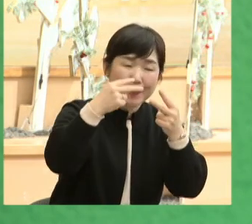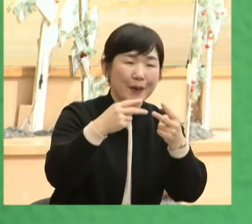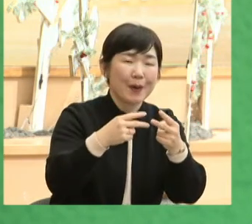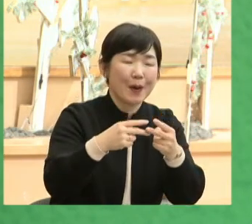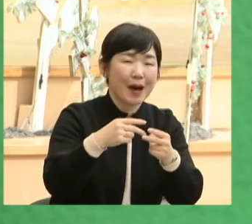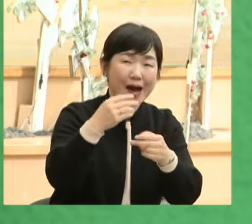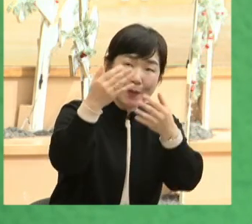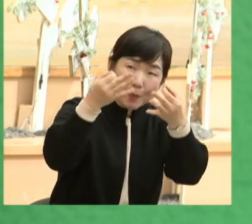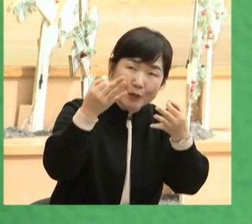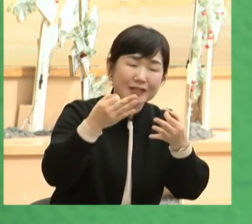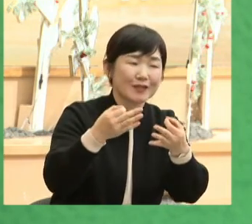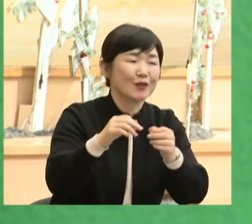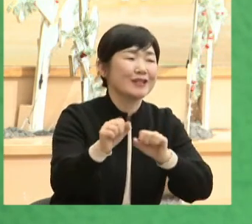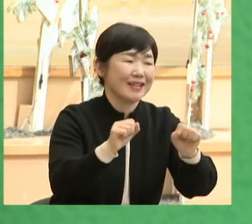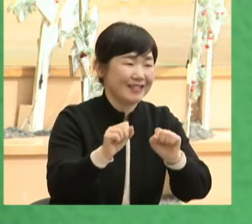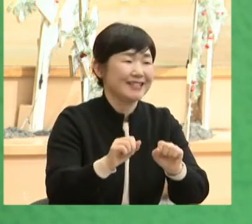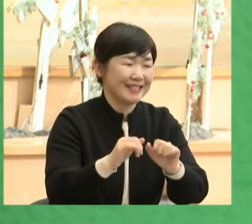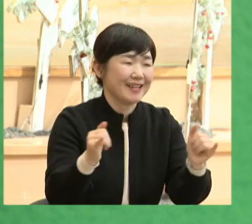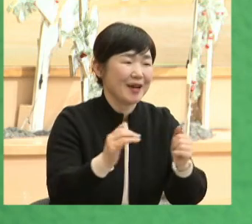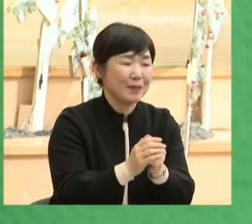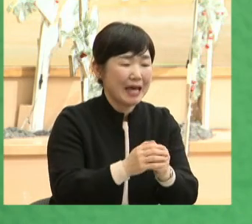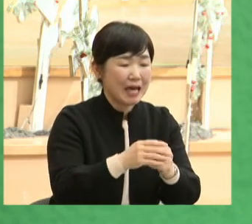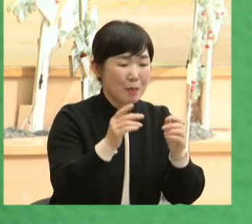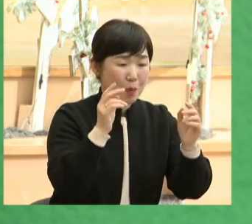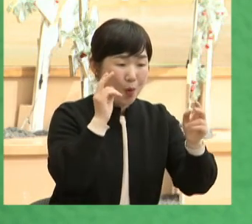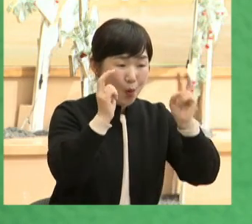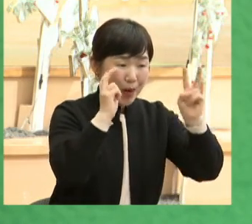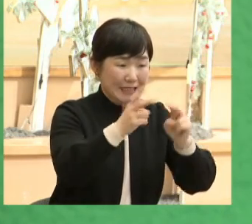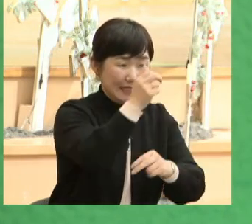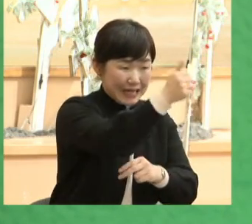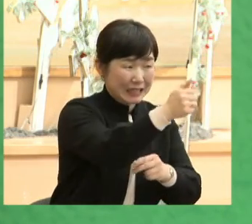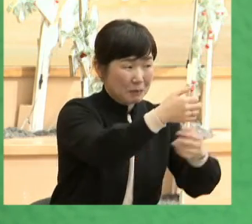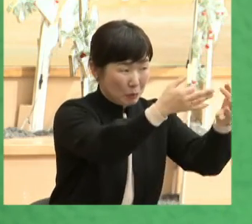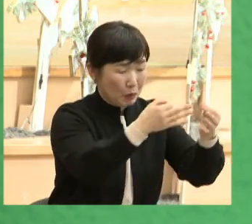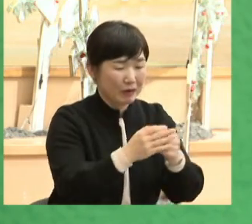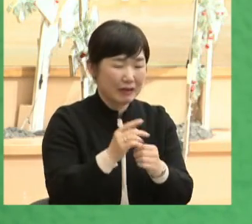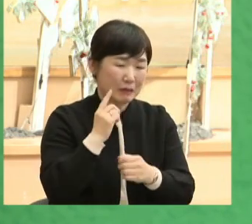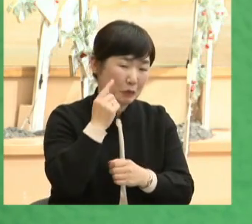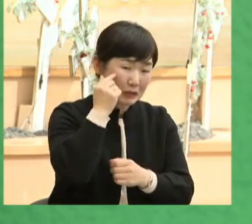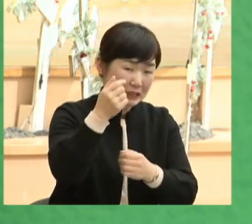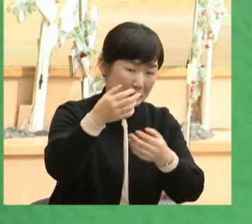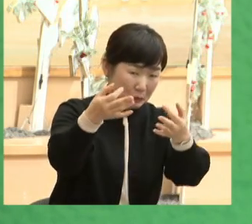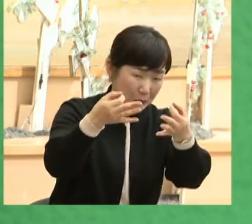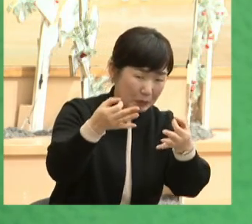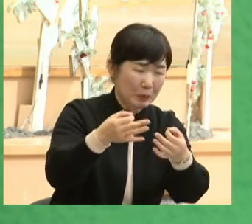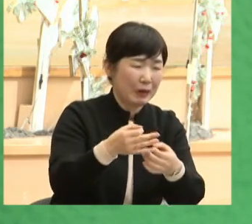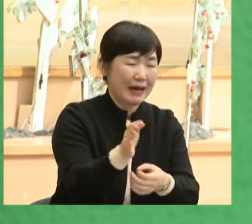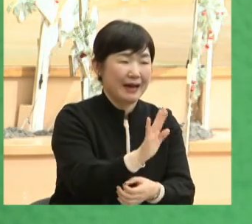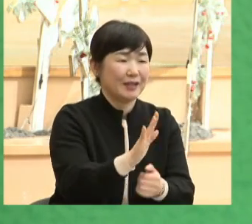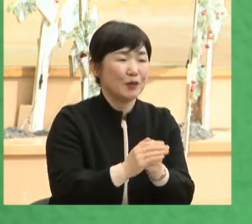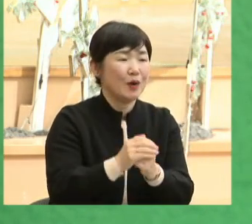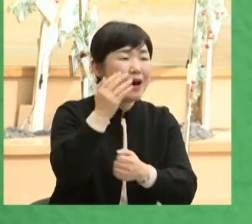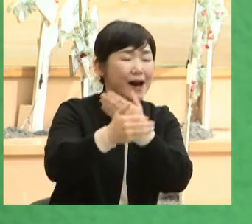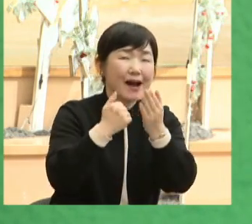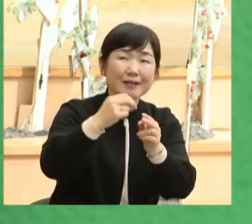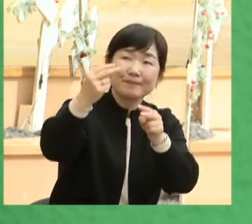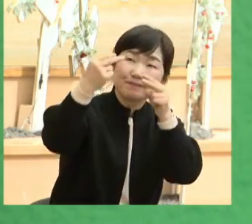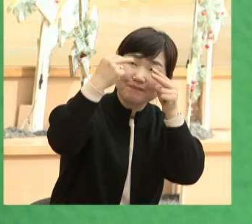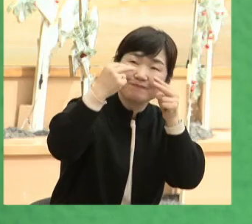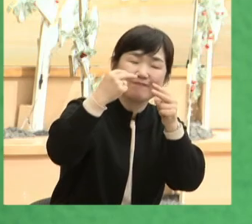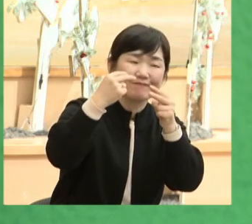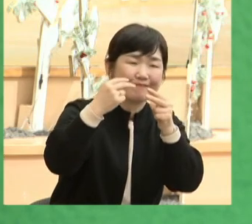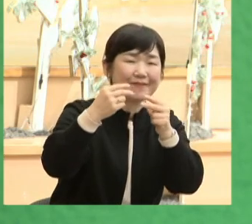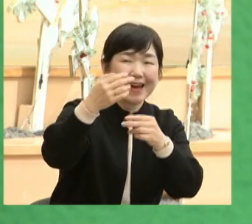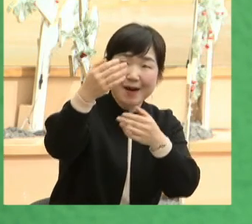사람 사장님 눈치 앞에서 담임목사 눈치 앞에서 뭐 누구 눈치 그게 아니라 하나님